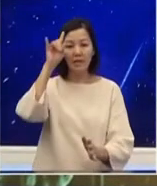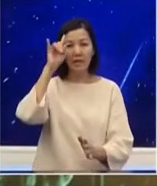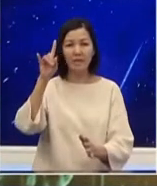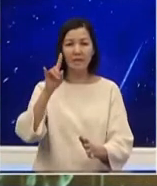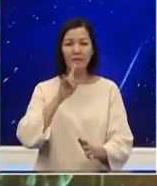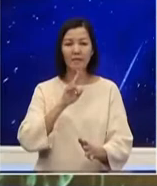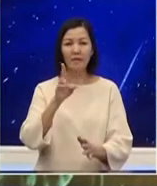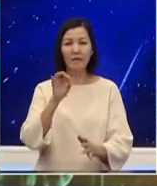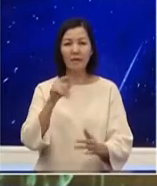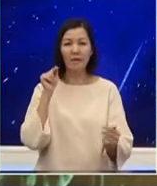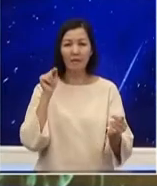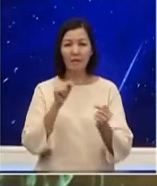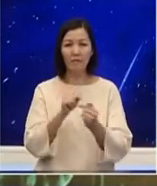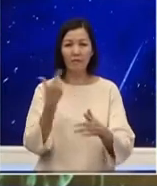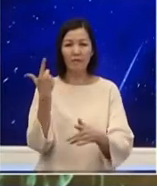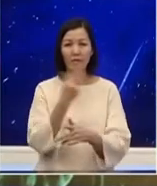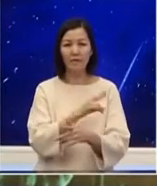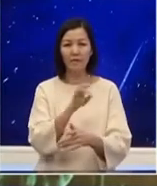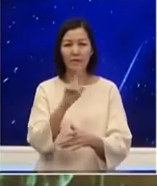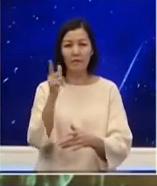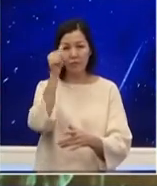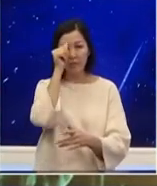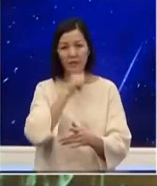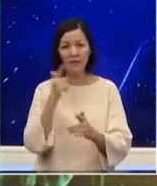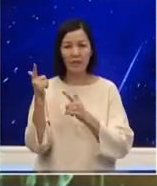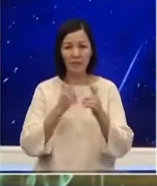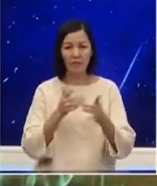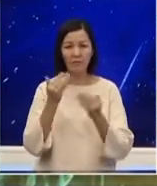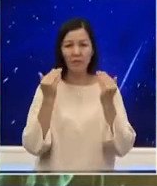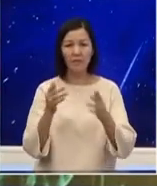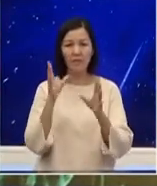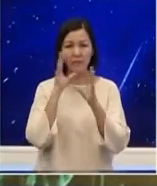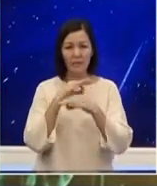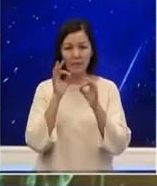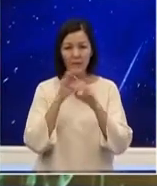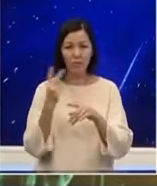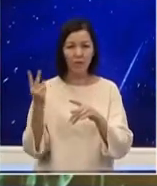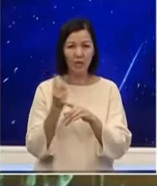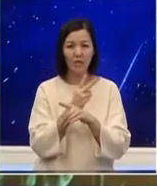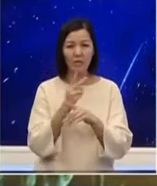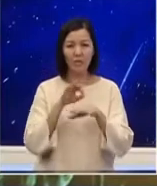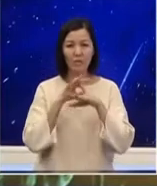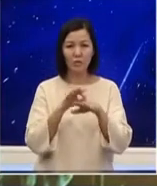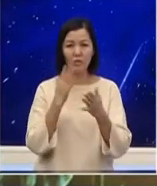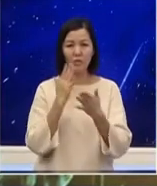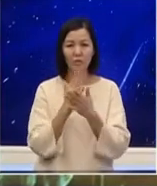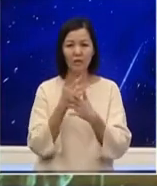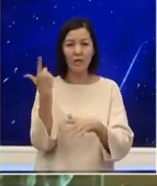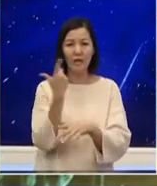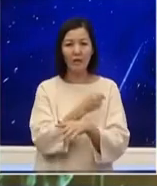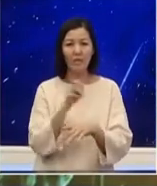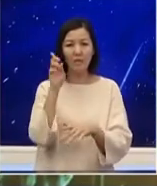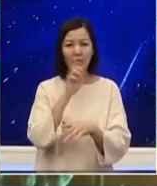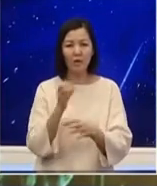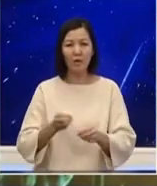Отандық коронавирусқа қарсы вакцина наурыз айында дайын болады. Қазіргі уақытта клиникалық зерттеулердің екінші фазасы жүргізіліп жатыр. Екпені